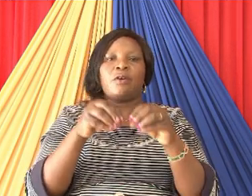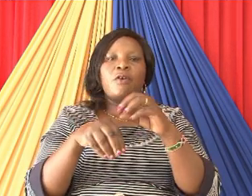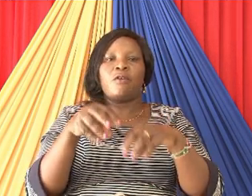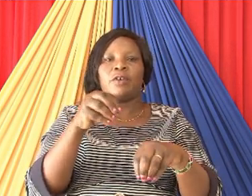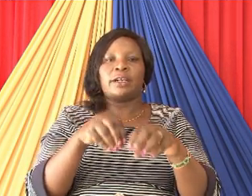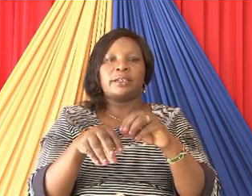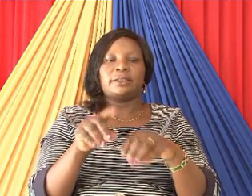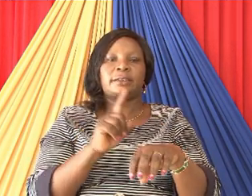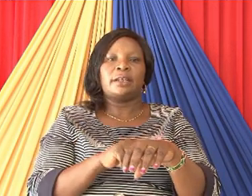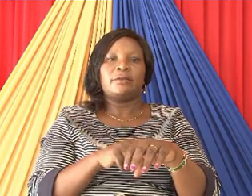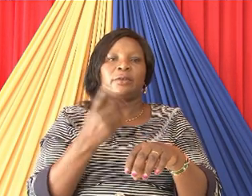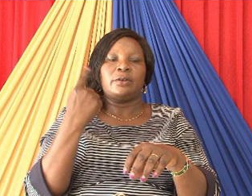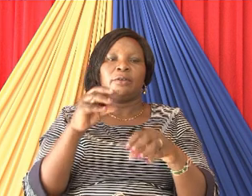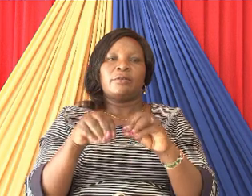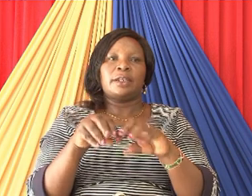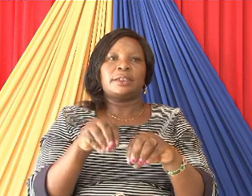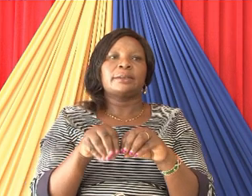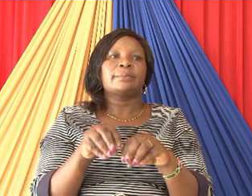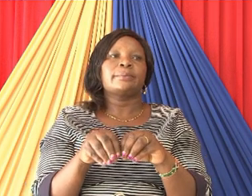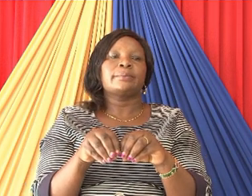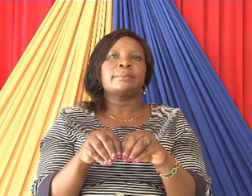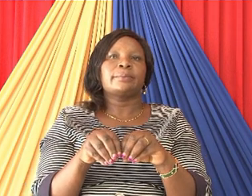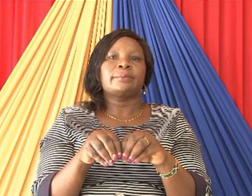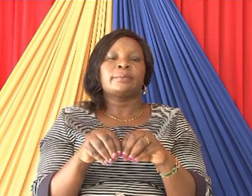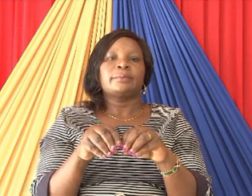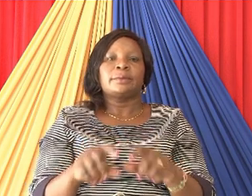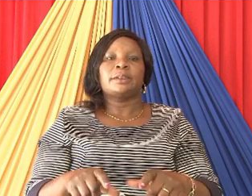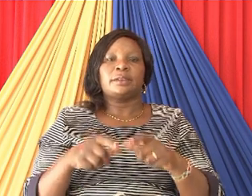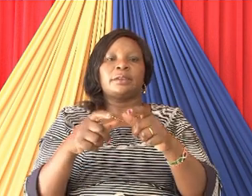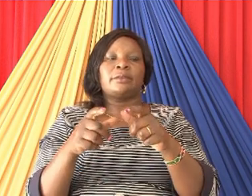So it's time for offering. Just bring your offering